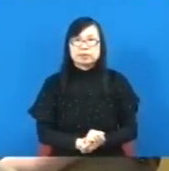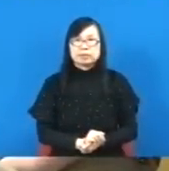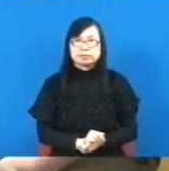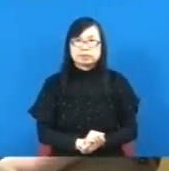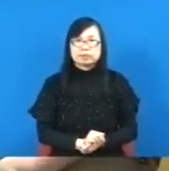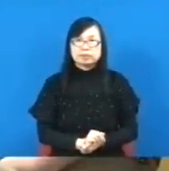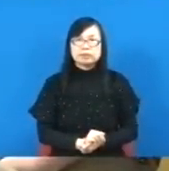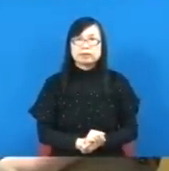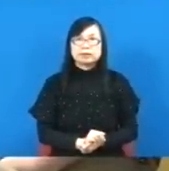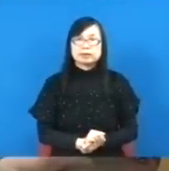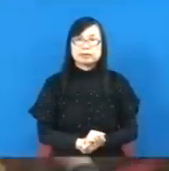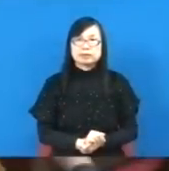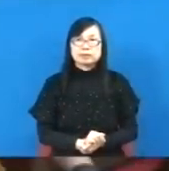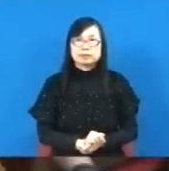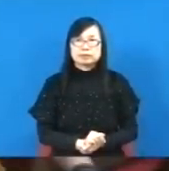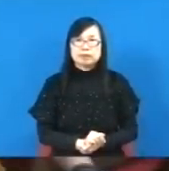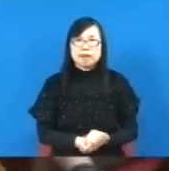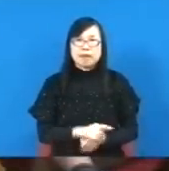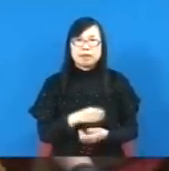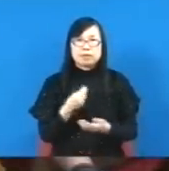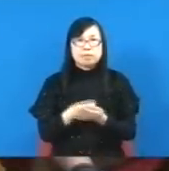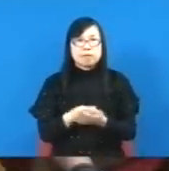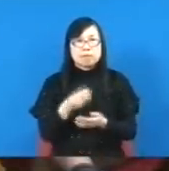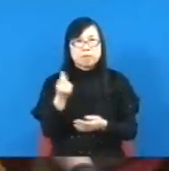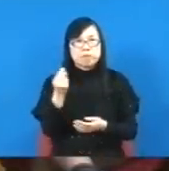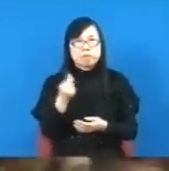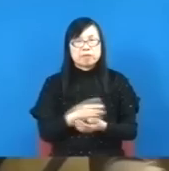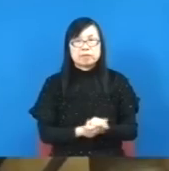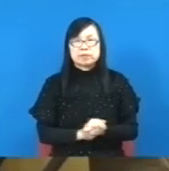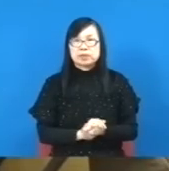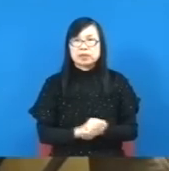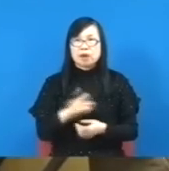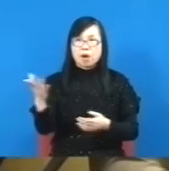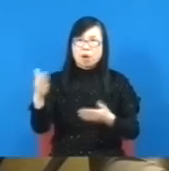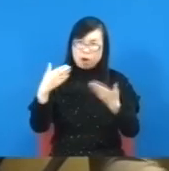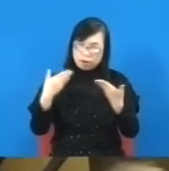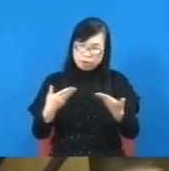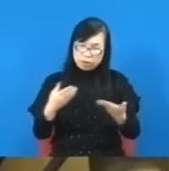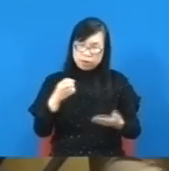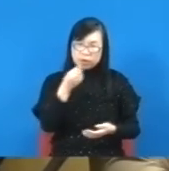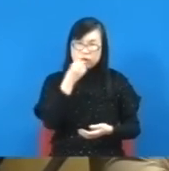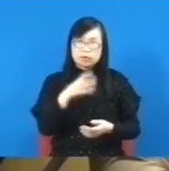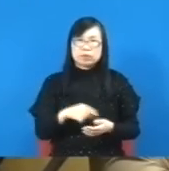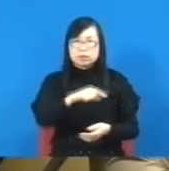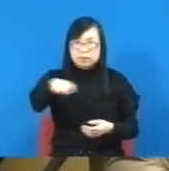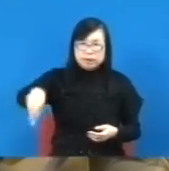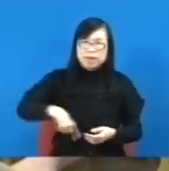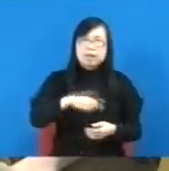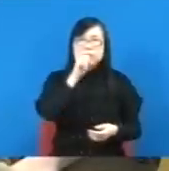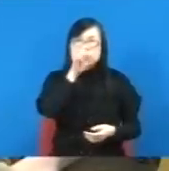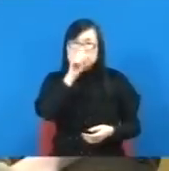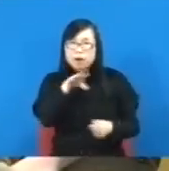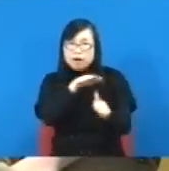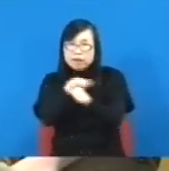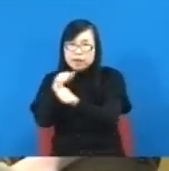啊，一二粉？ 係 大涼粉？ 你講起呢個本地官場，就不得不提今個禮拜